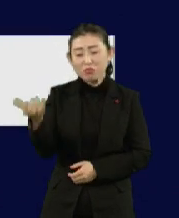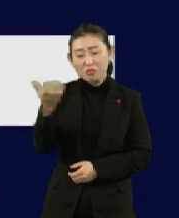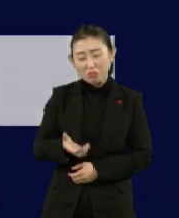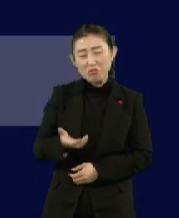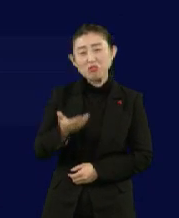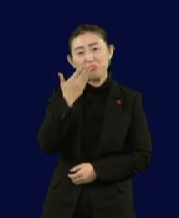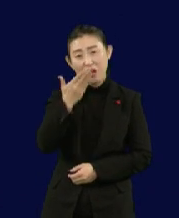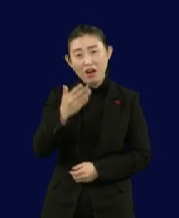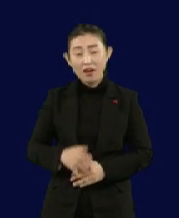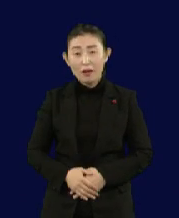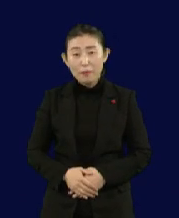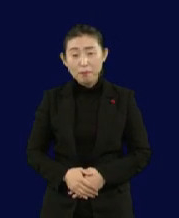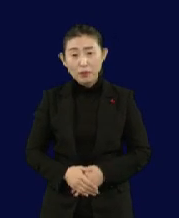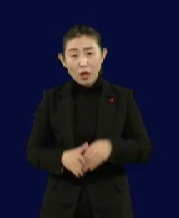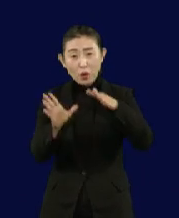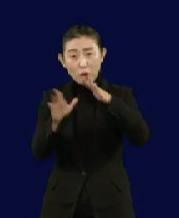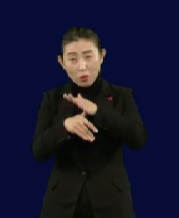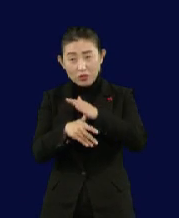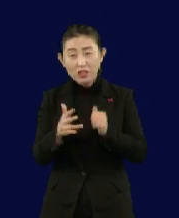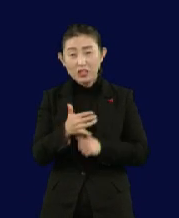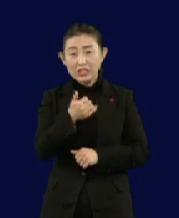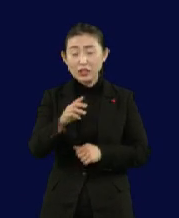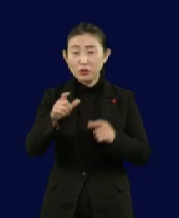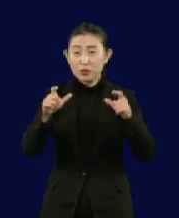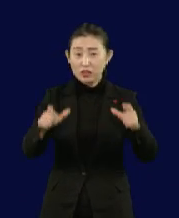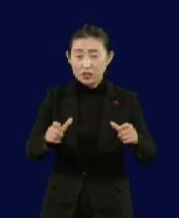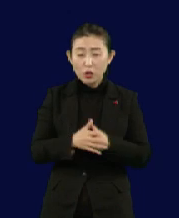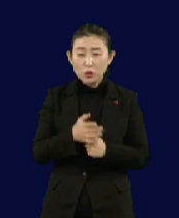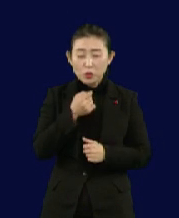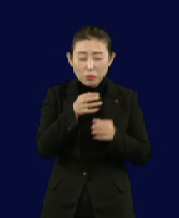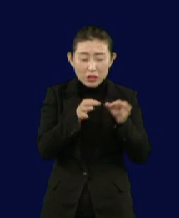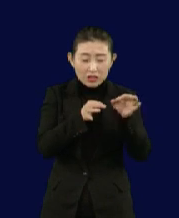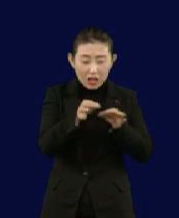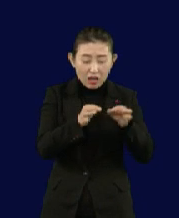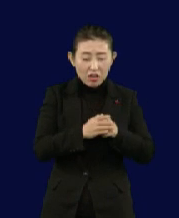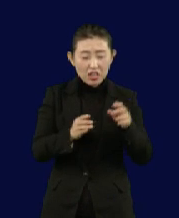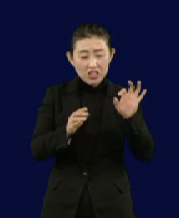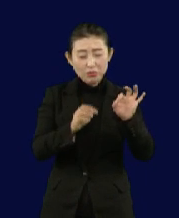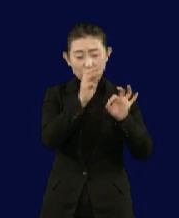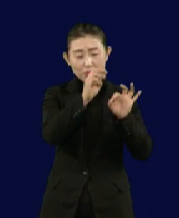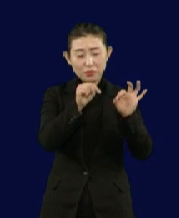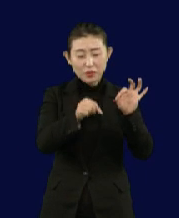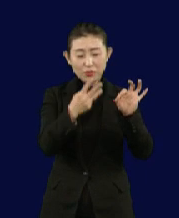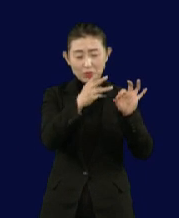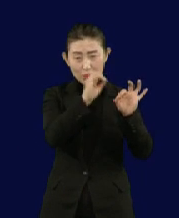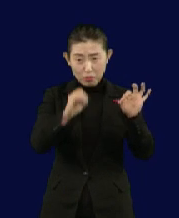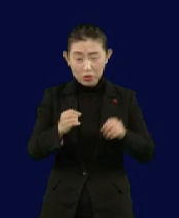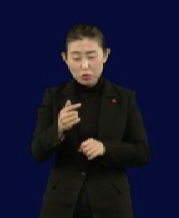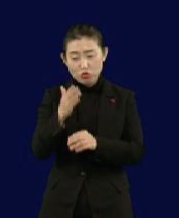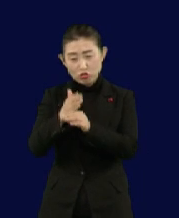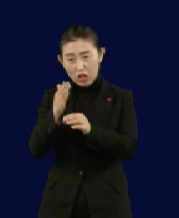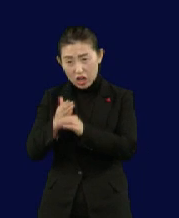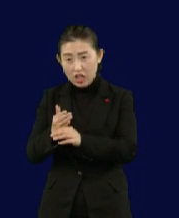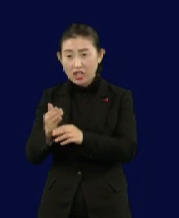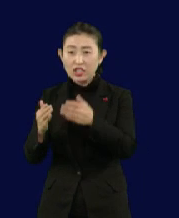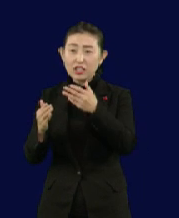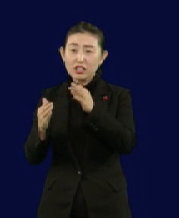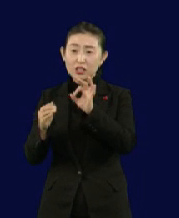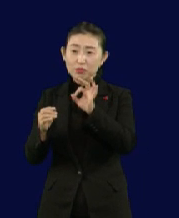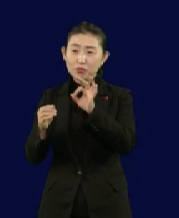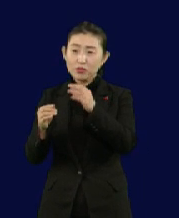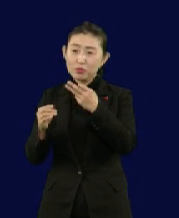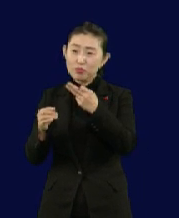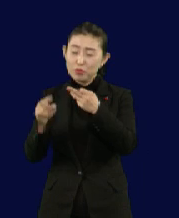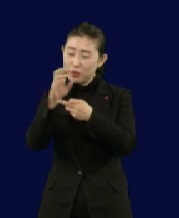상황입니다. 공실률은 세종은 읍면지역을 포함해 소규모 상가가 10.3%, 중대형은 18.2%로